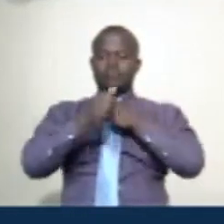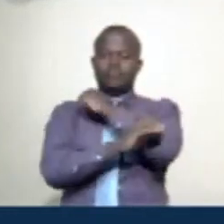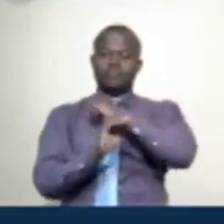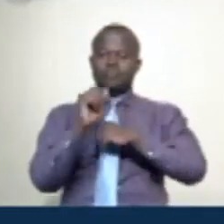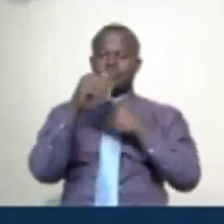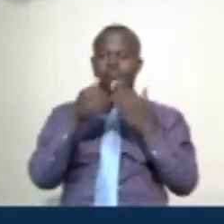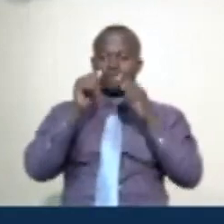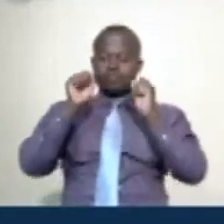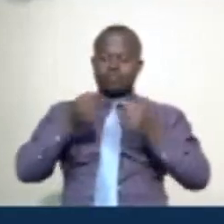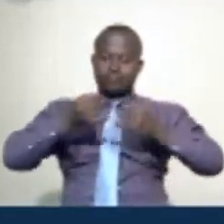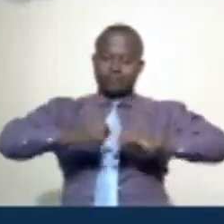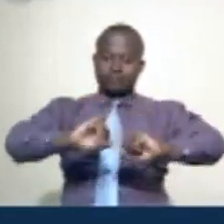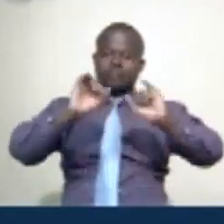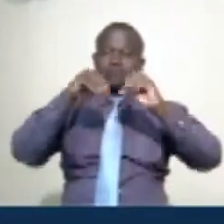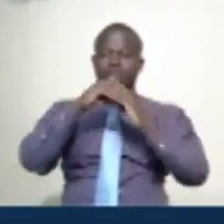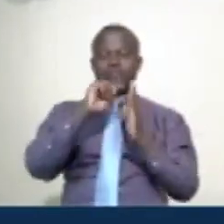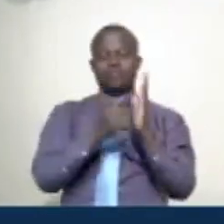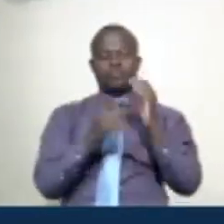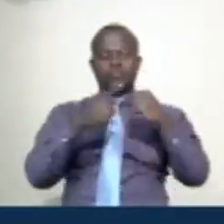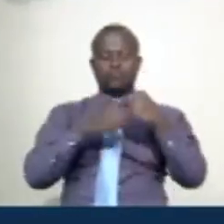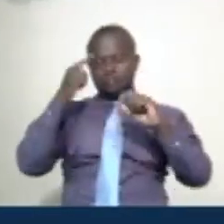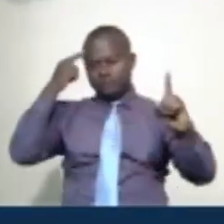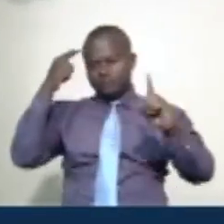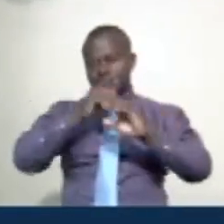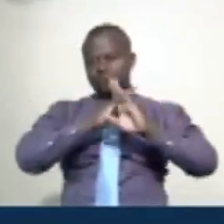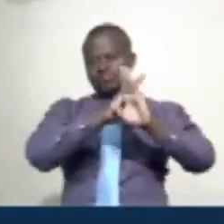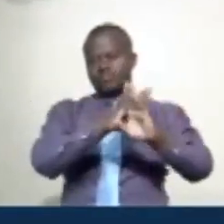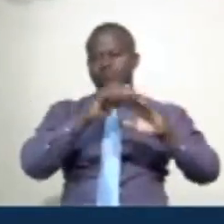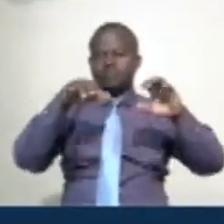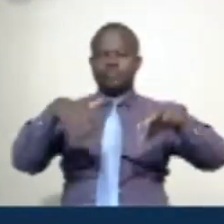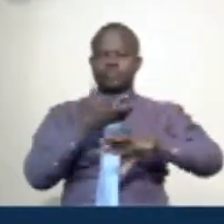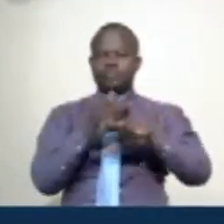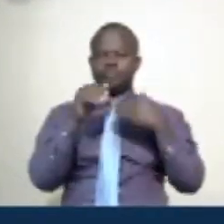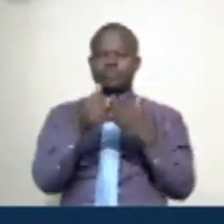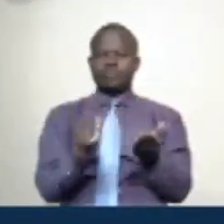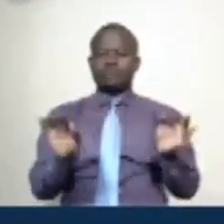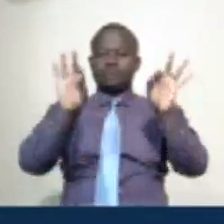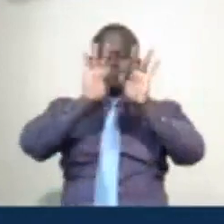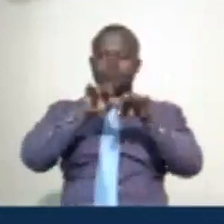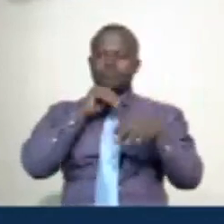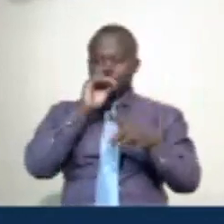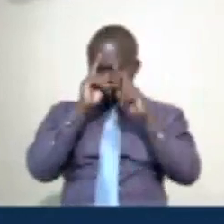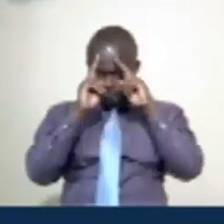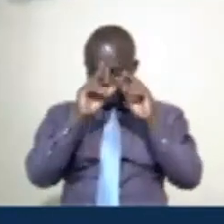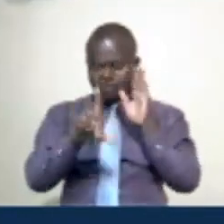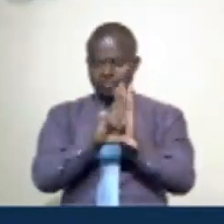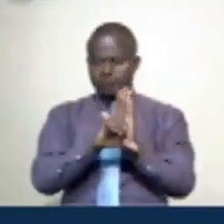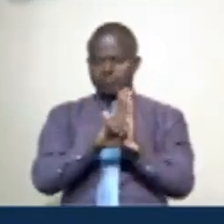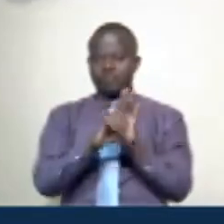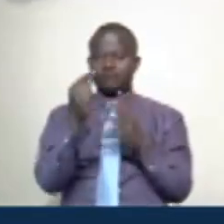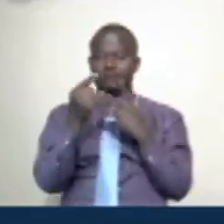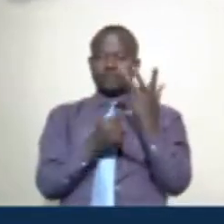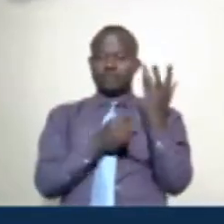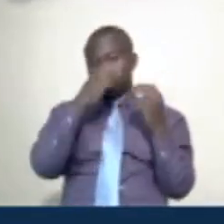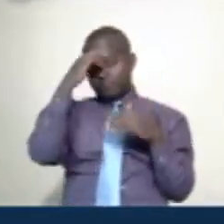mbere cyabashije gushyira mu bikorwa ingingo esheshatu zigamije kurwanya ubucukuzi n'ubucuruzi bw'amabuye y'agaciro butubahirije amategeko aha